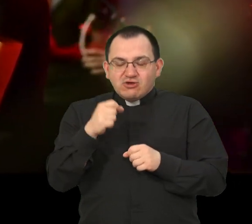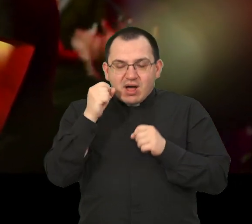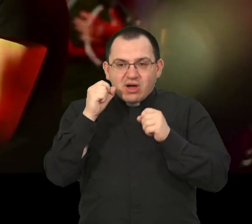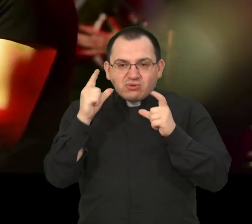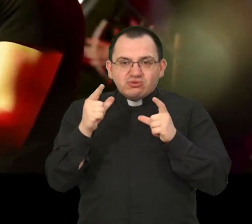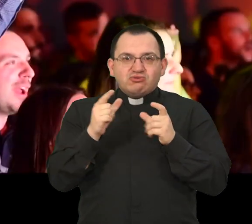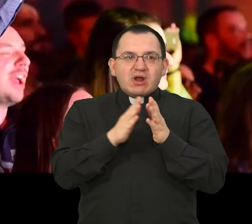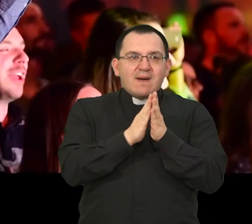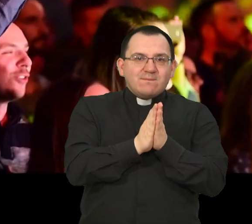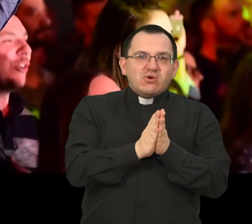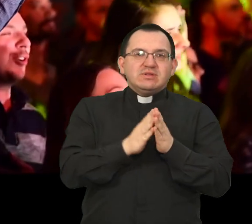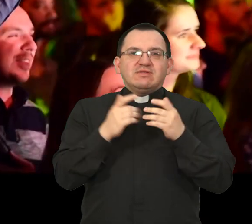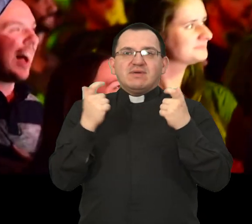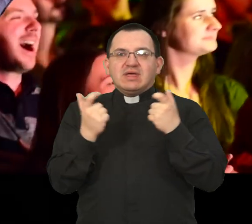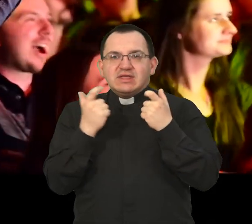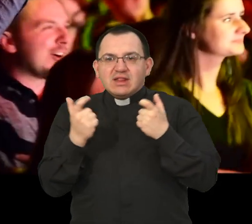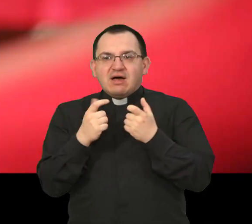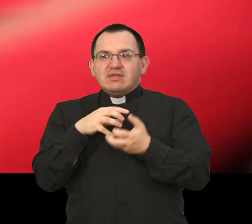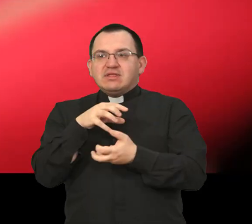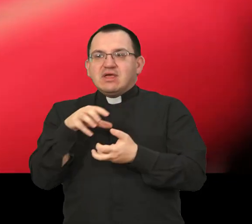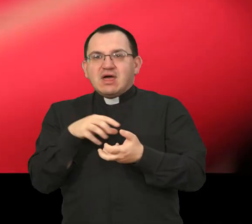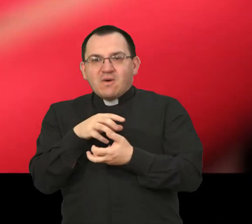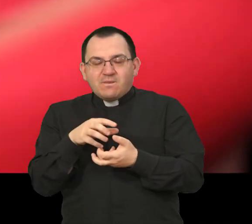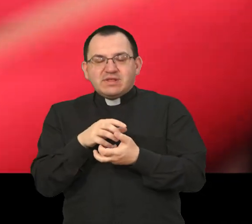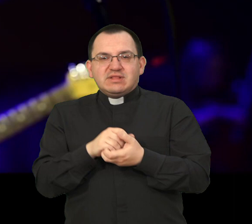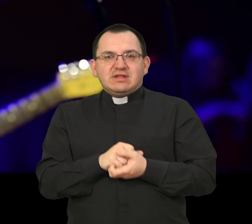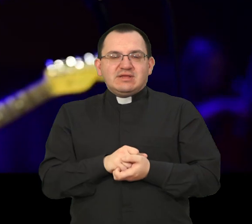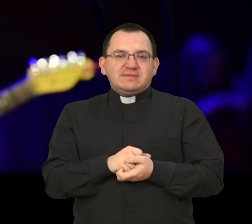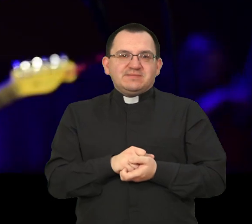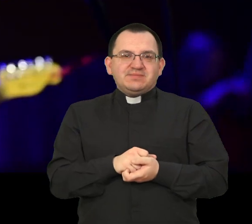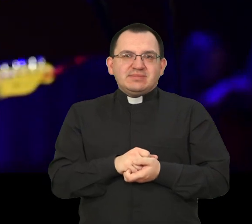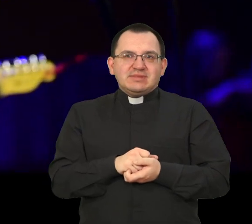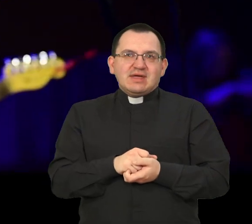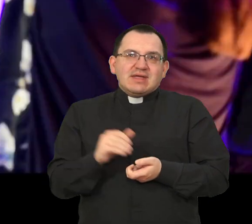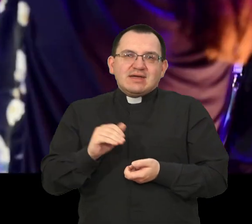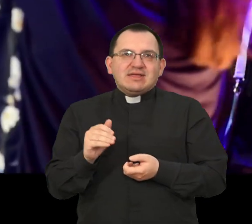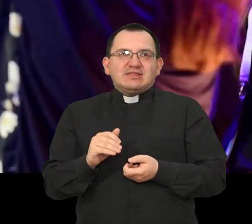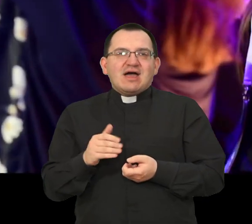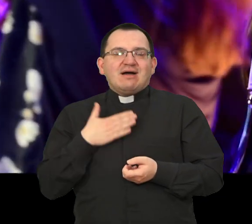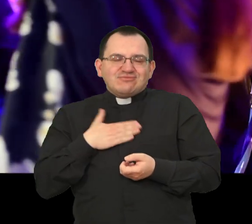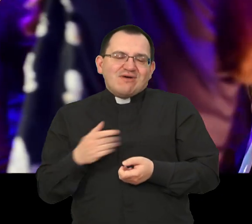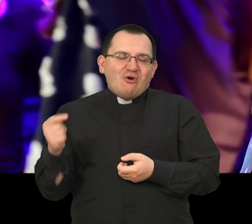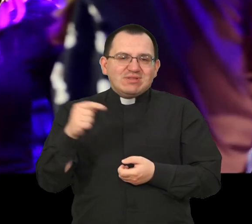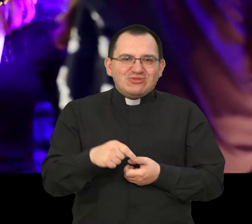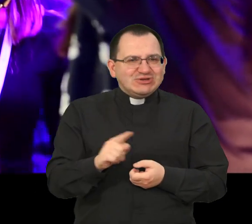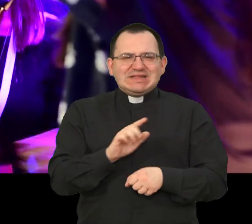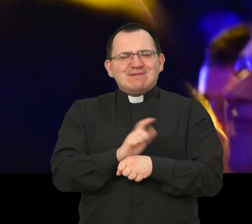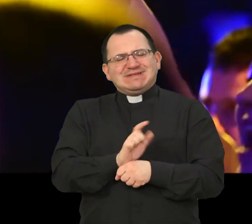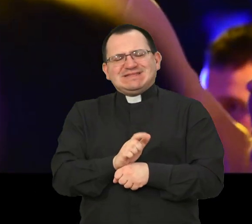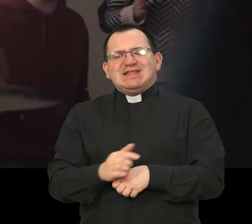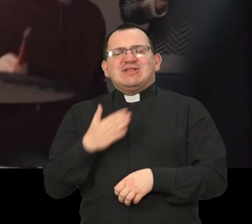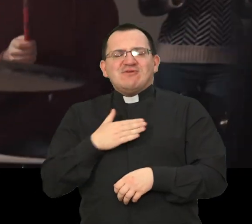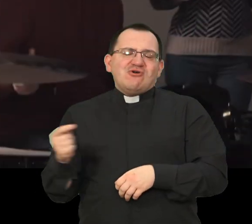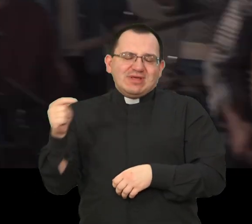kulturu slavljenja i u našoj obitelji, tako da evo, djeca su prisiljena, ali zapravo vole doći tu. To im je ko